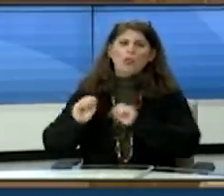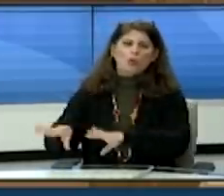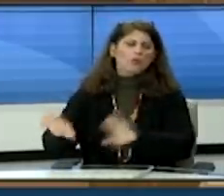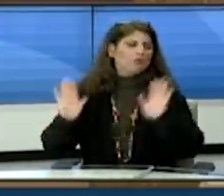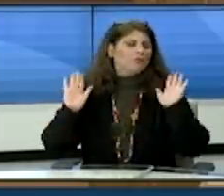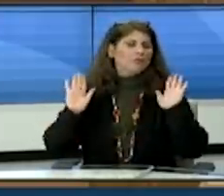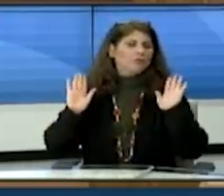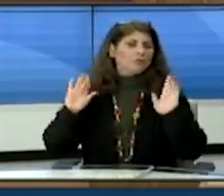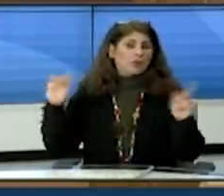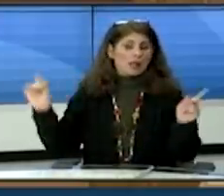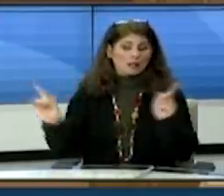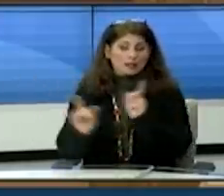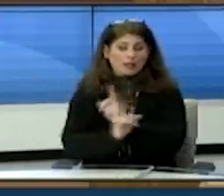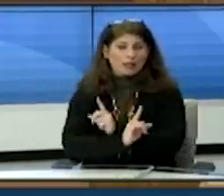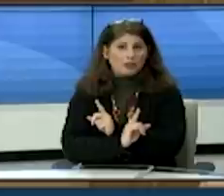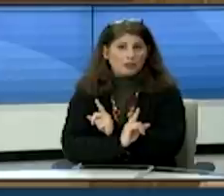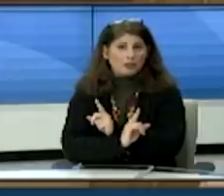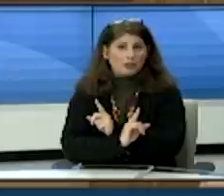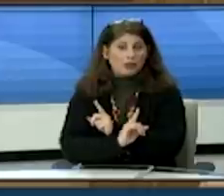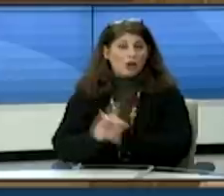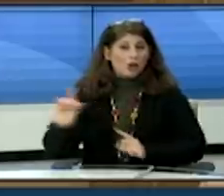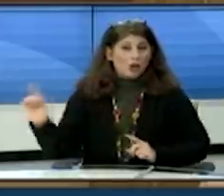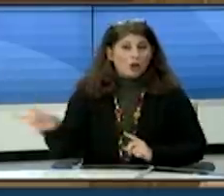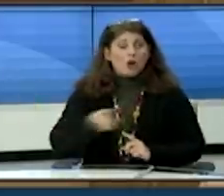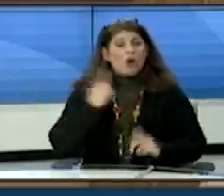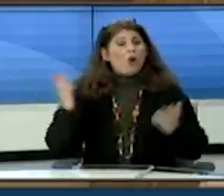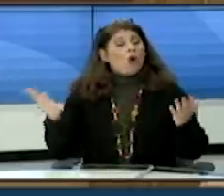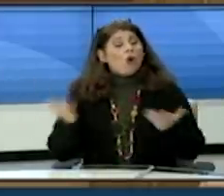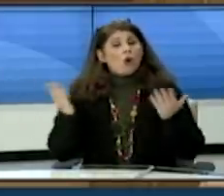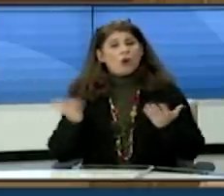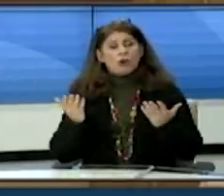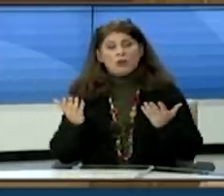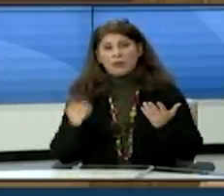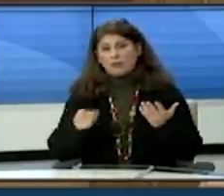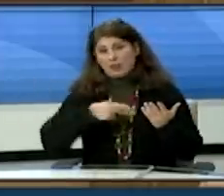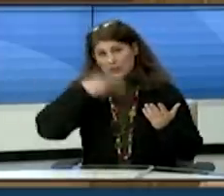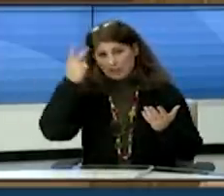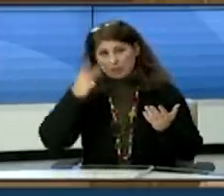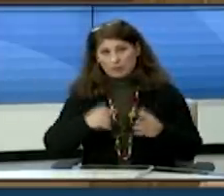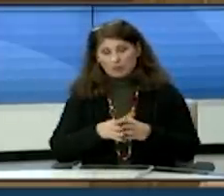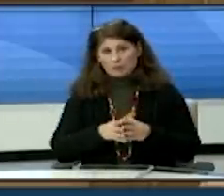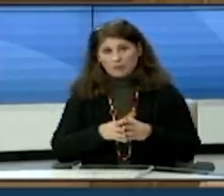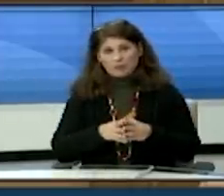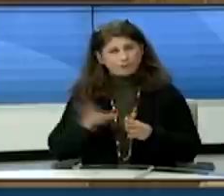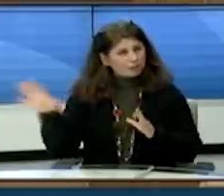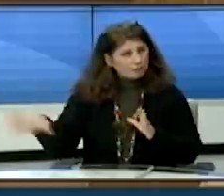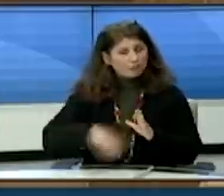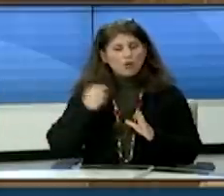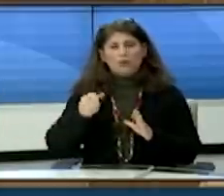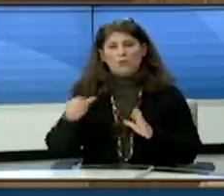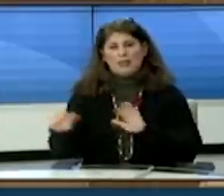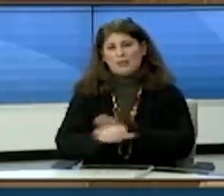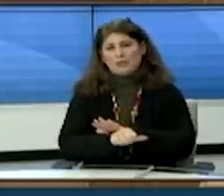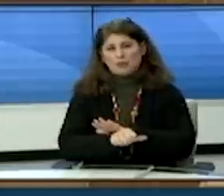χάρισε. Το αντίθετο, όλοι σας, όλο και κάτι από τα δικαιώματά τους, τους παίρνατε